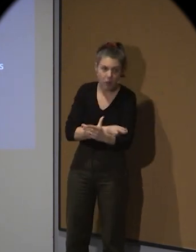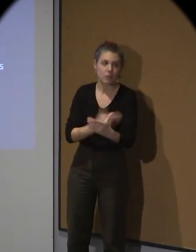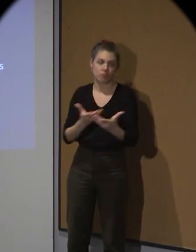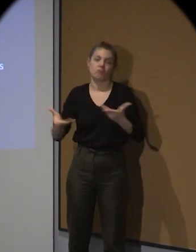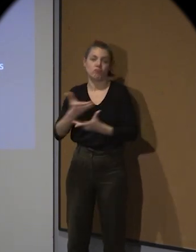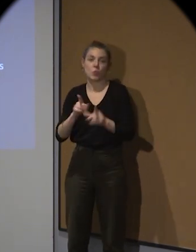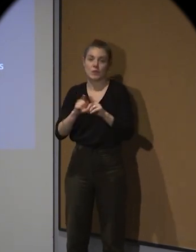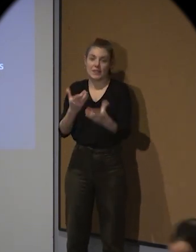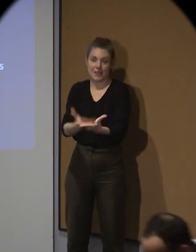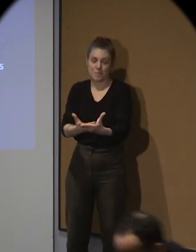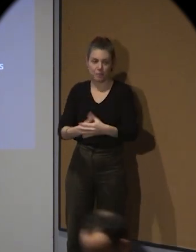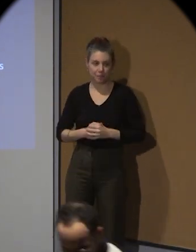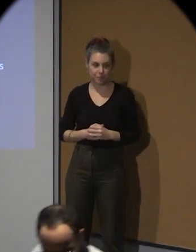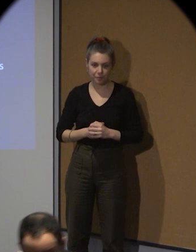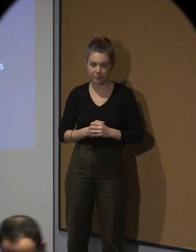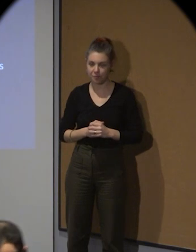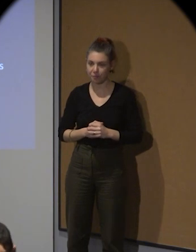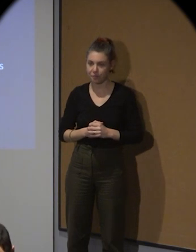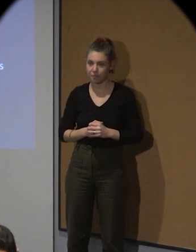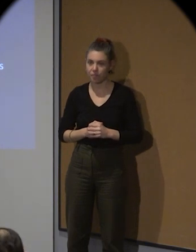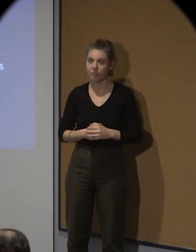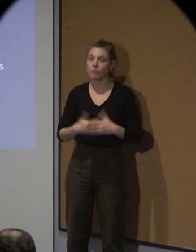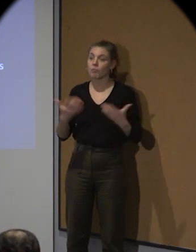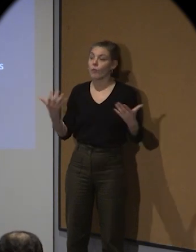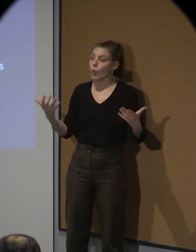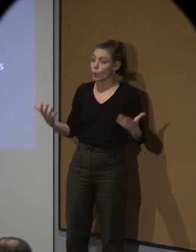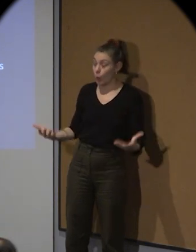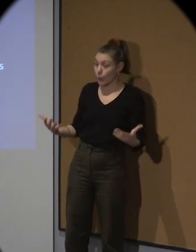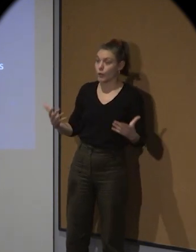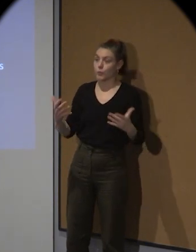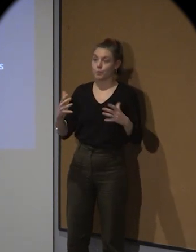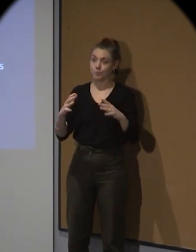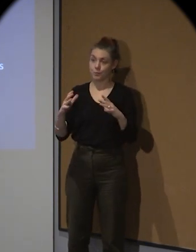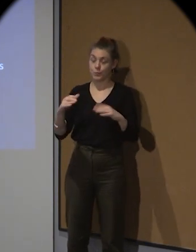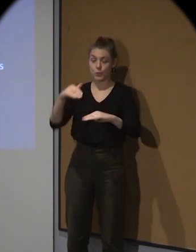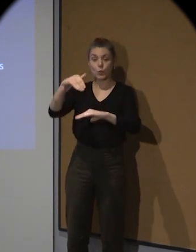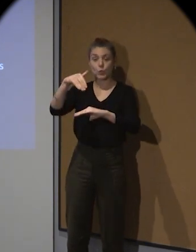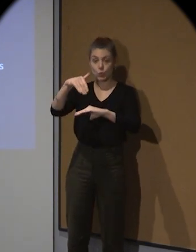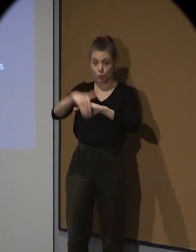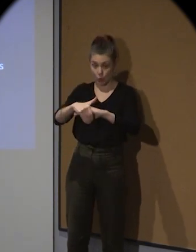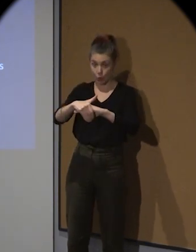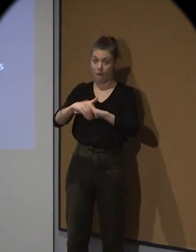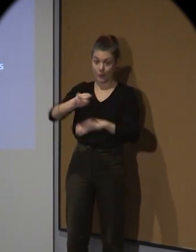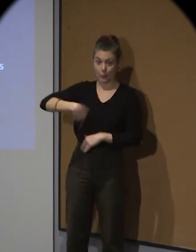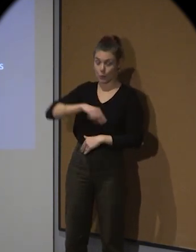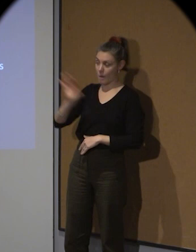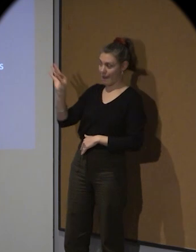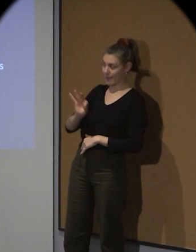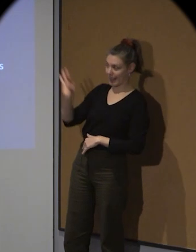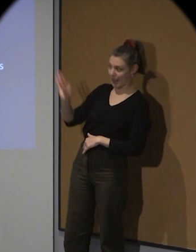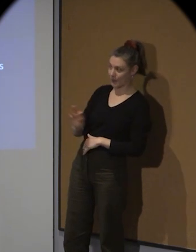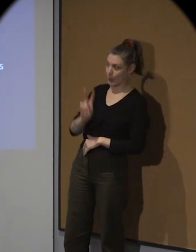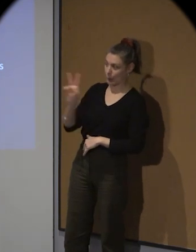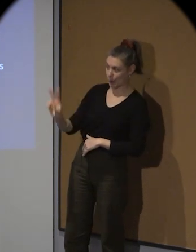Pour répondre à ces questions, et à beaucoup d'autres encore, nous accueillons ce soir deux médecins du sport du CHU de Poitiers,